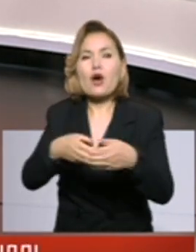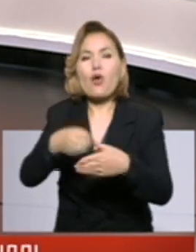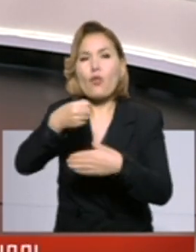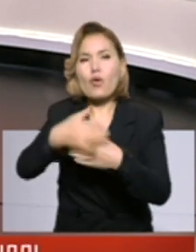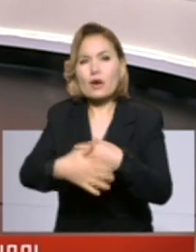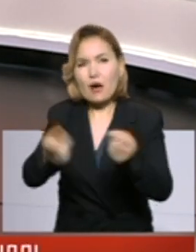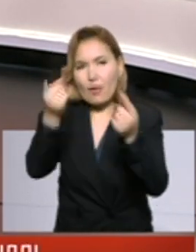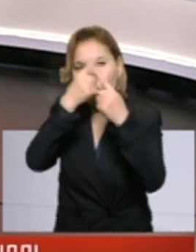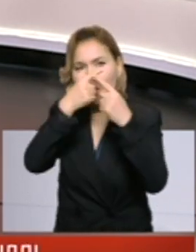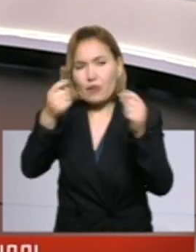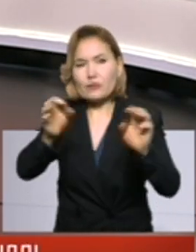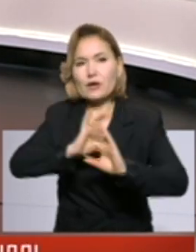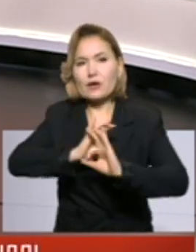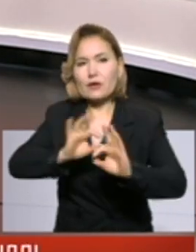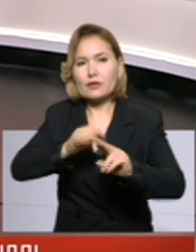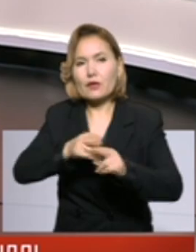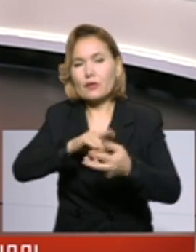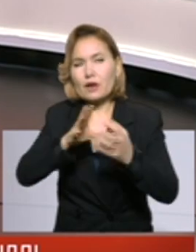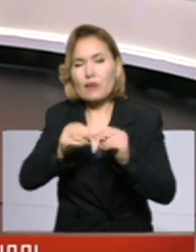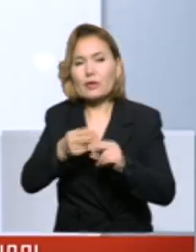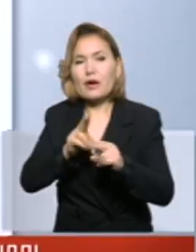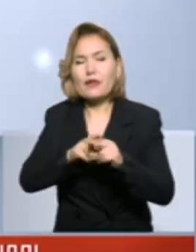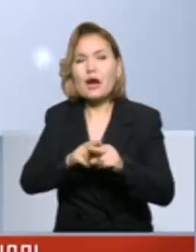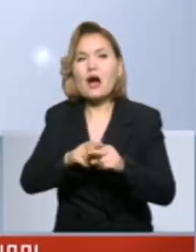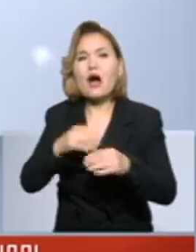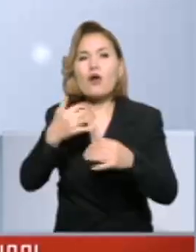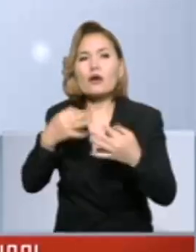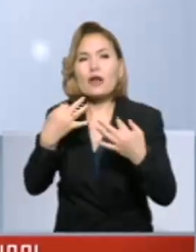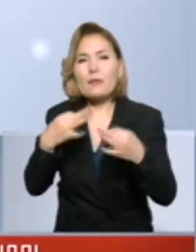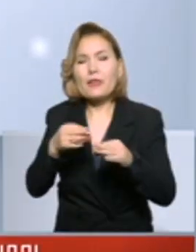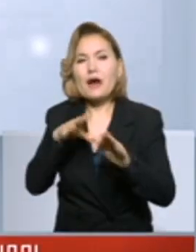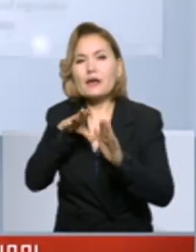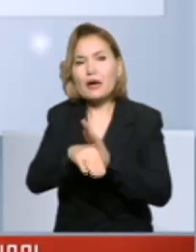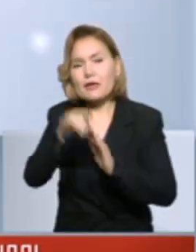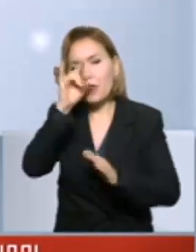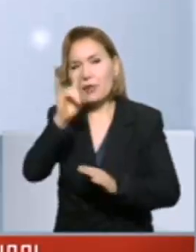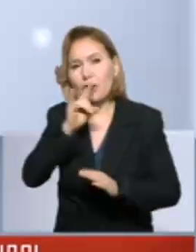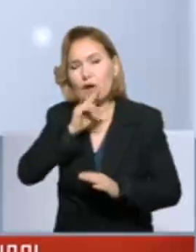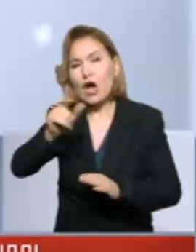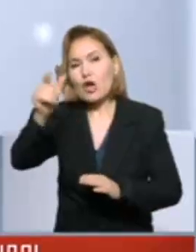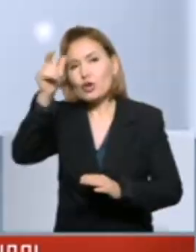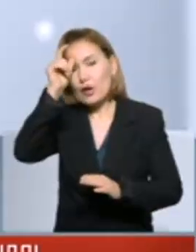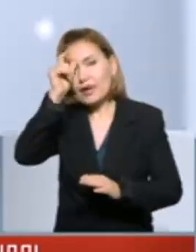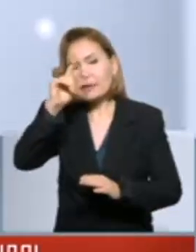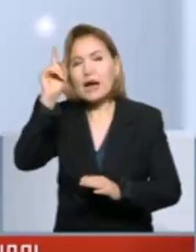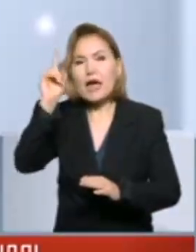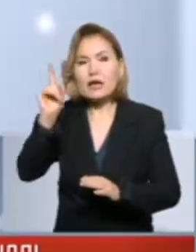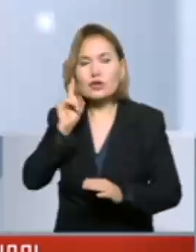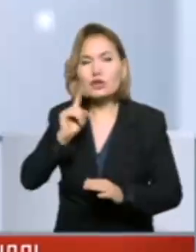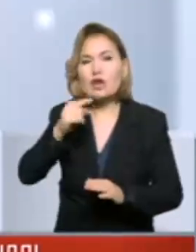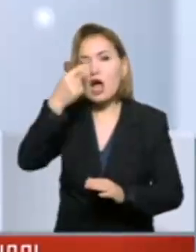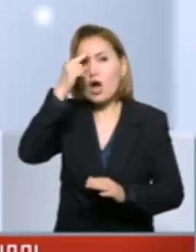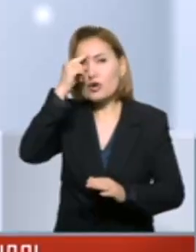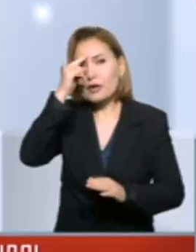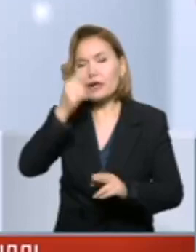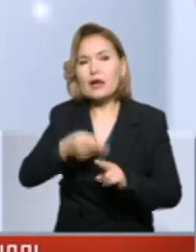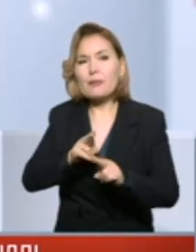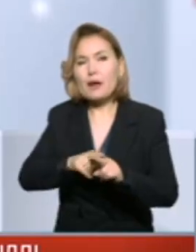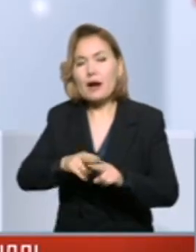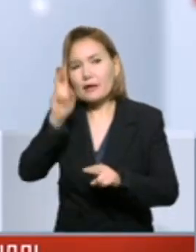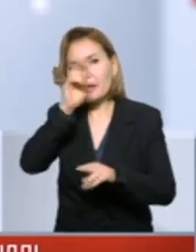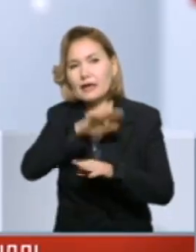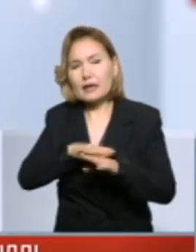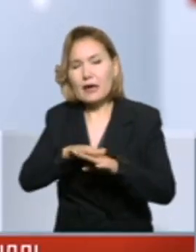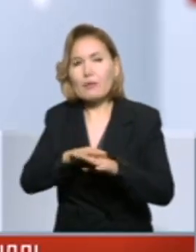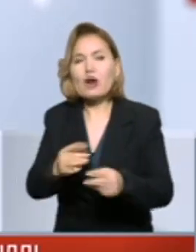орталығының мақалалар жинағында жарық көрді. Орта державалар қатарына Қазақстанмен бірге Түркия, Израиль, Үндістан сынды елдер